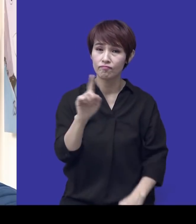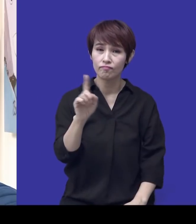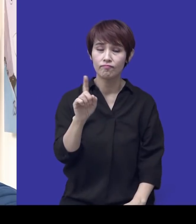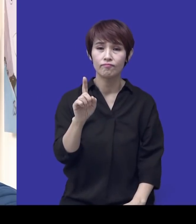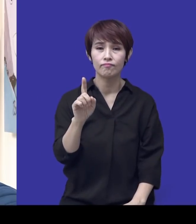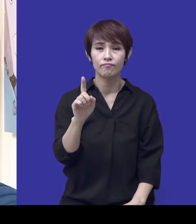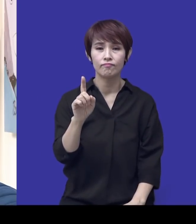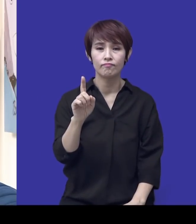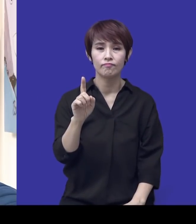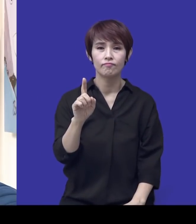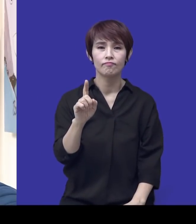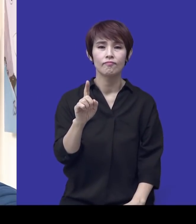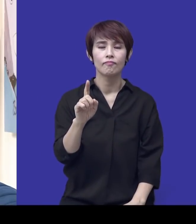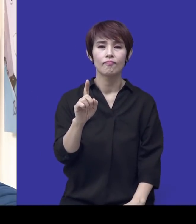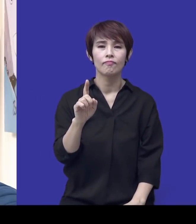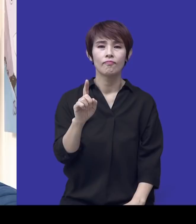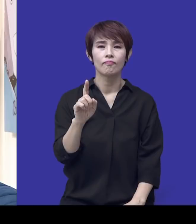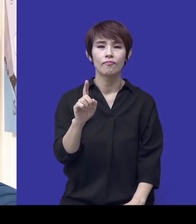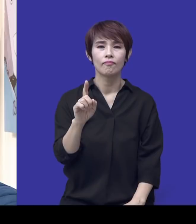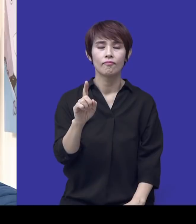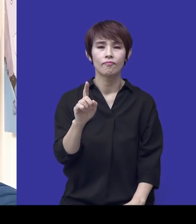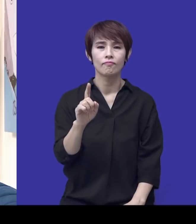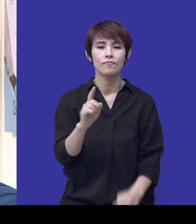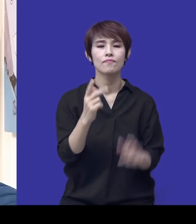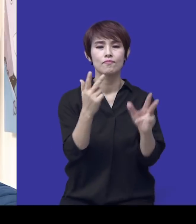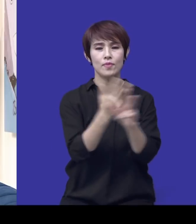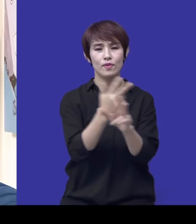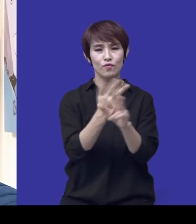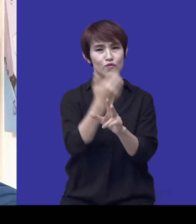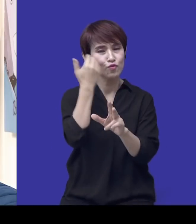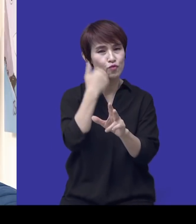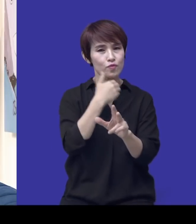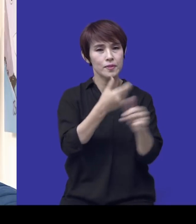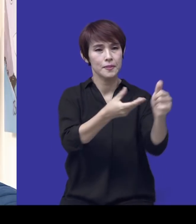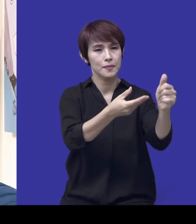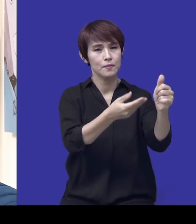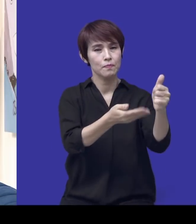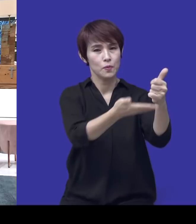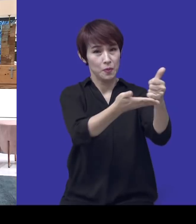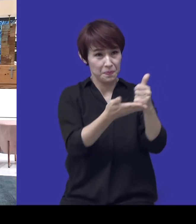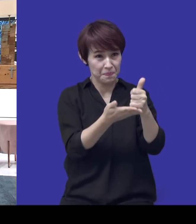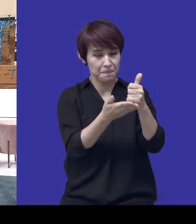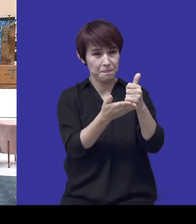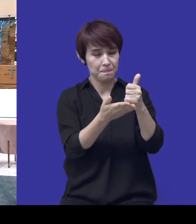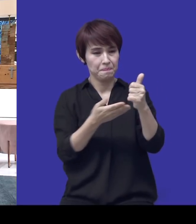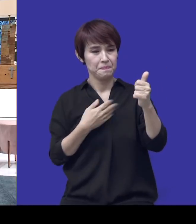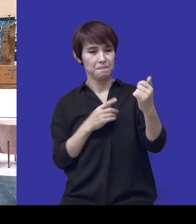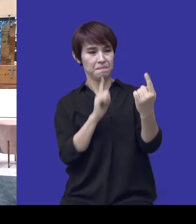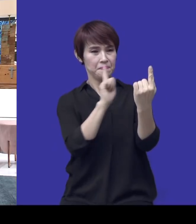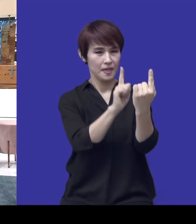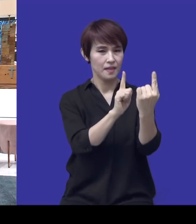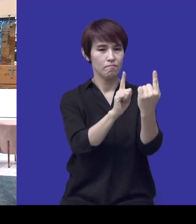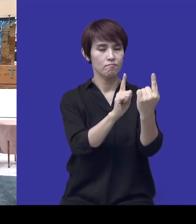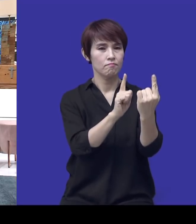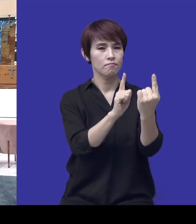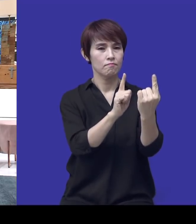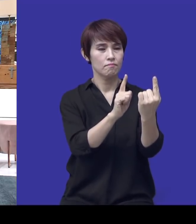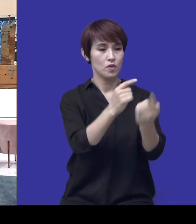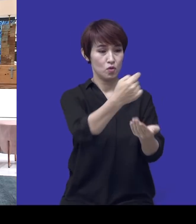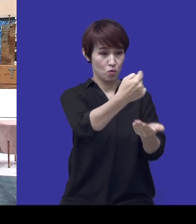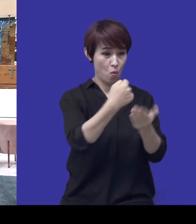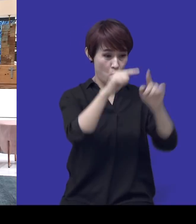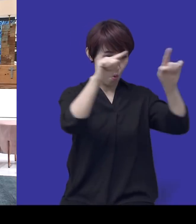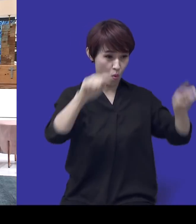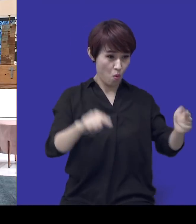그 매주 바이어한테 가서 오더를 이제 디자이너가 받아오면 네. 저한테 서류 한 장을 딱 줘요. 예. 그러면은 그